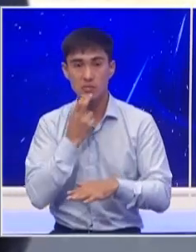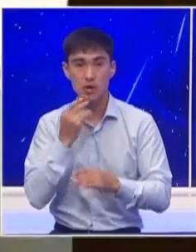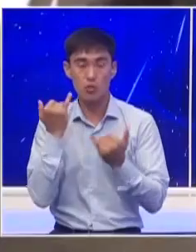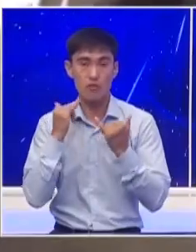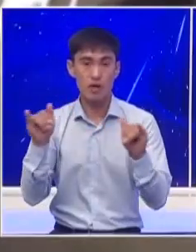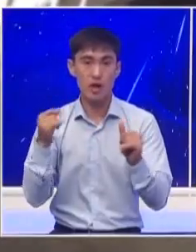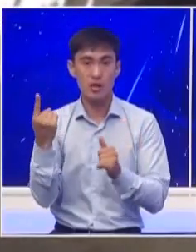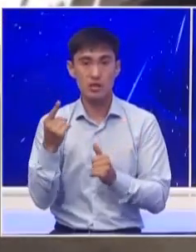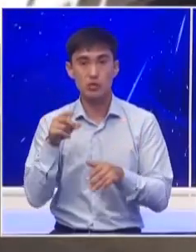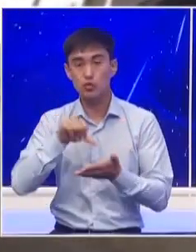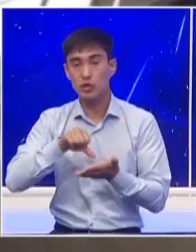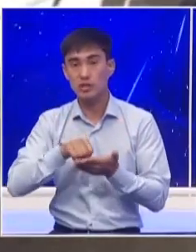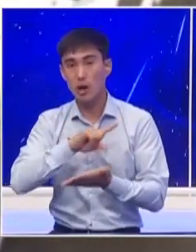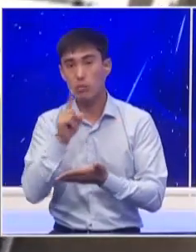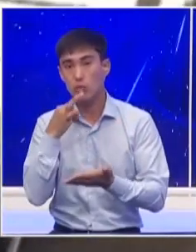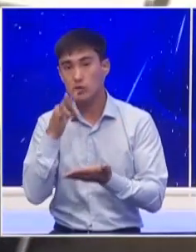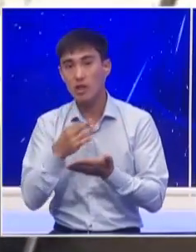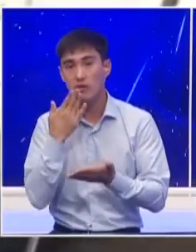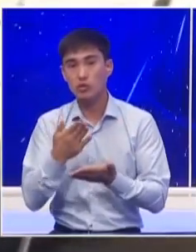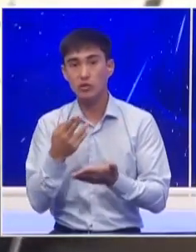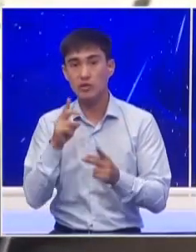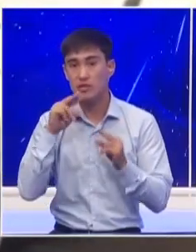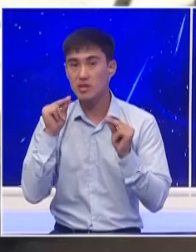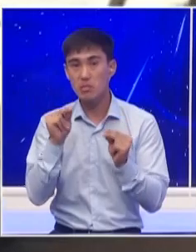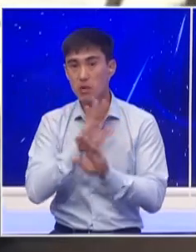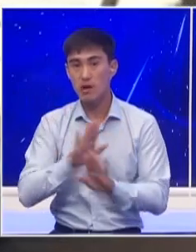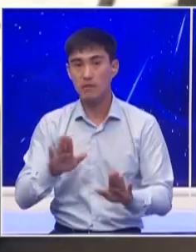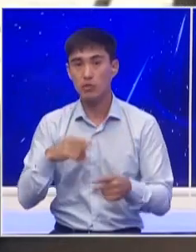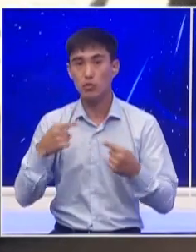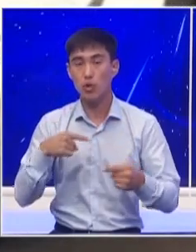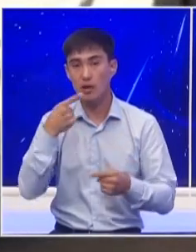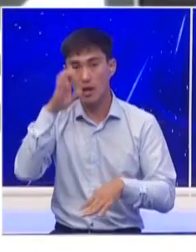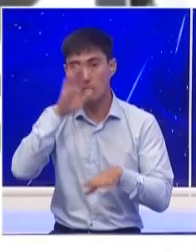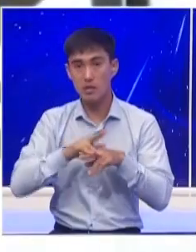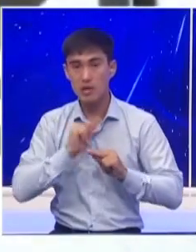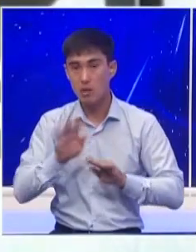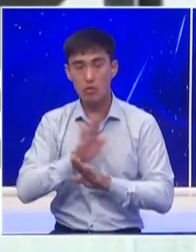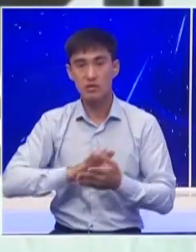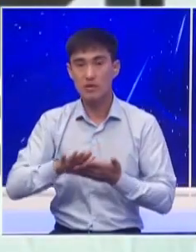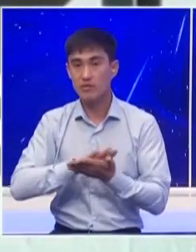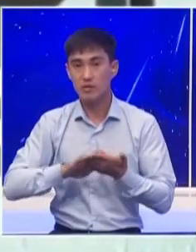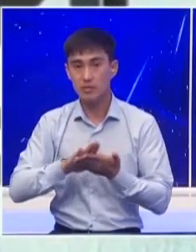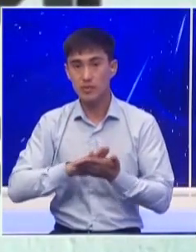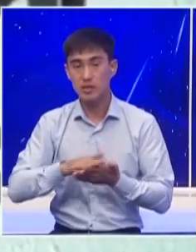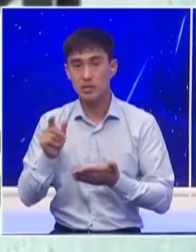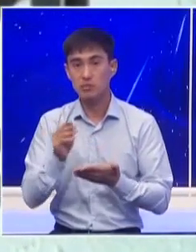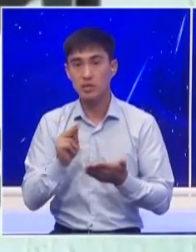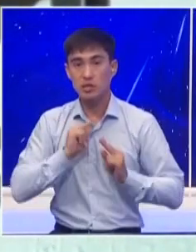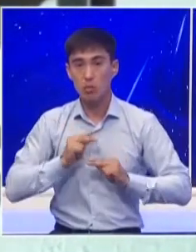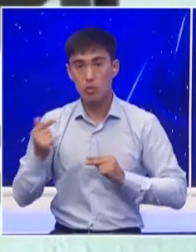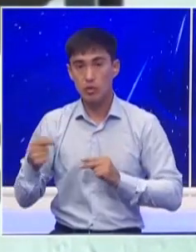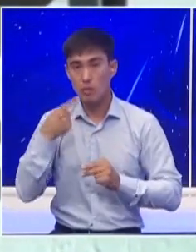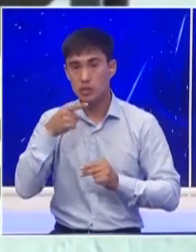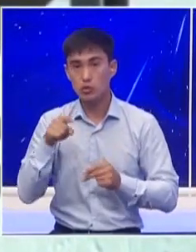удивление. Один из участников опроса ответил, что это неправда. Другой, что акимат не работает совсем. Сам же чиновник пояснил Ниязову,